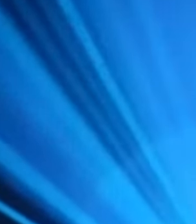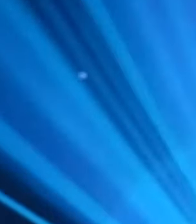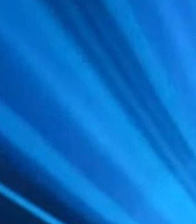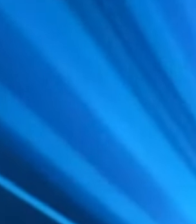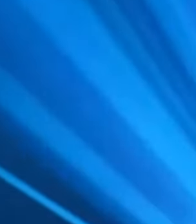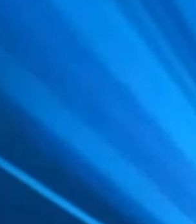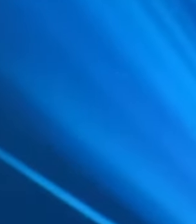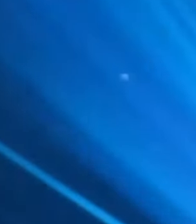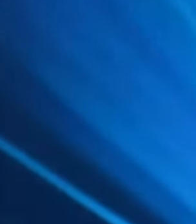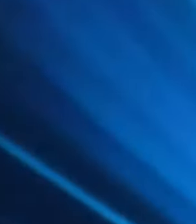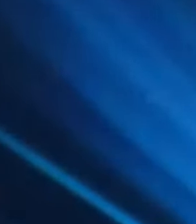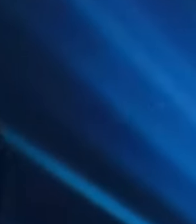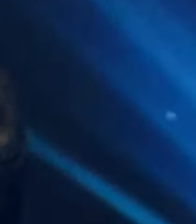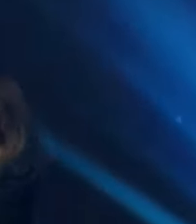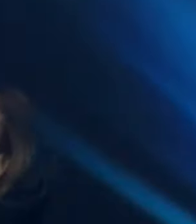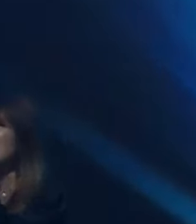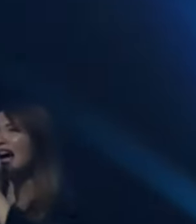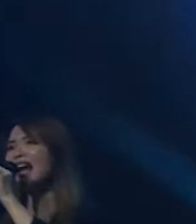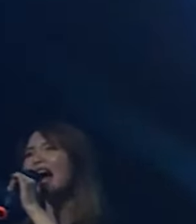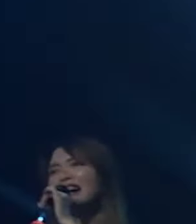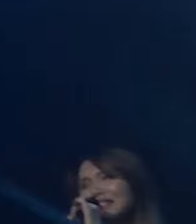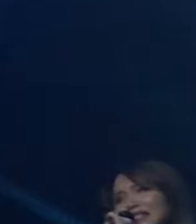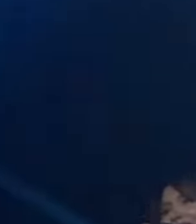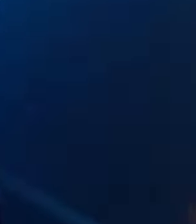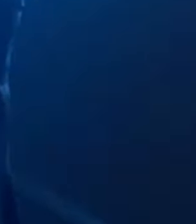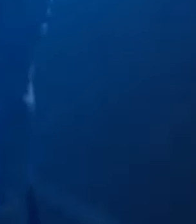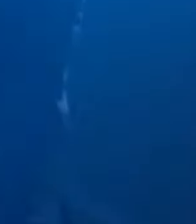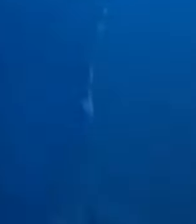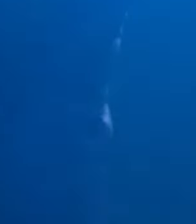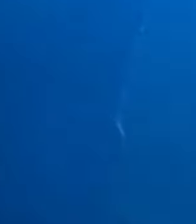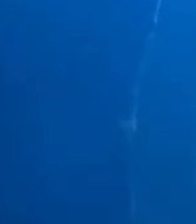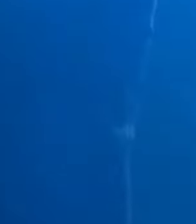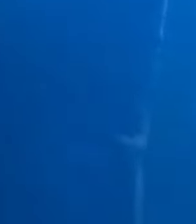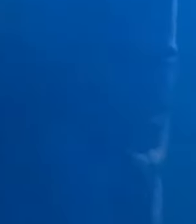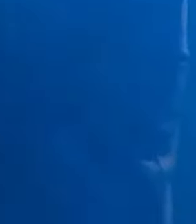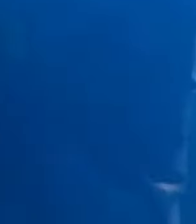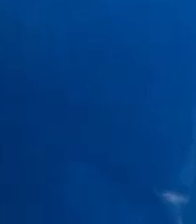일어나라 빛을 발하라 일어나라